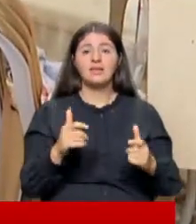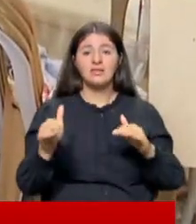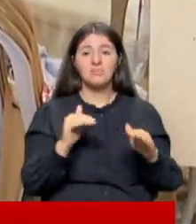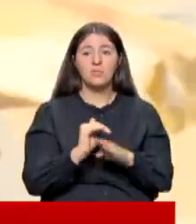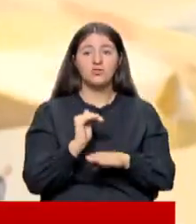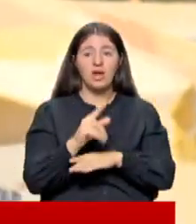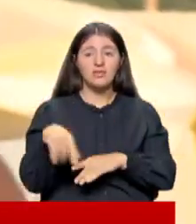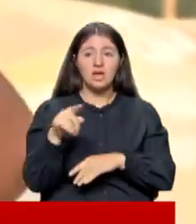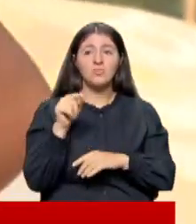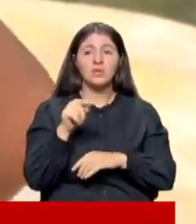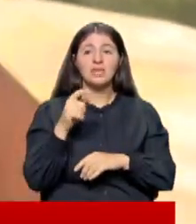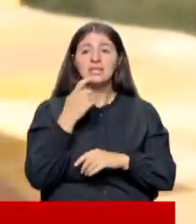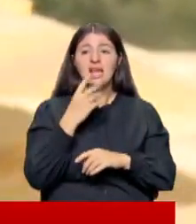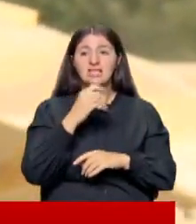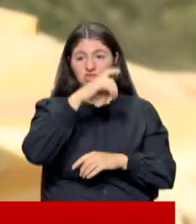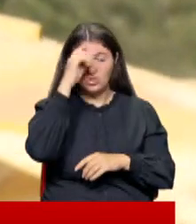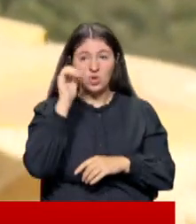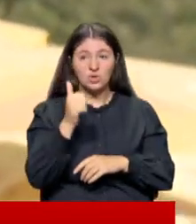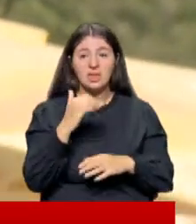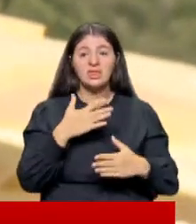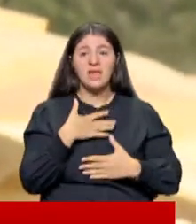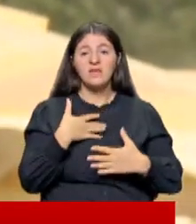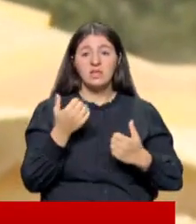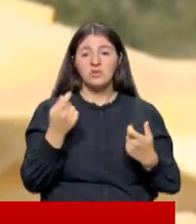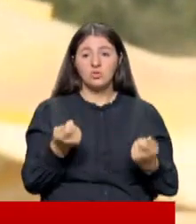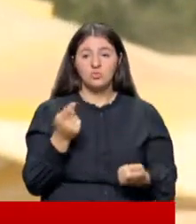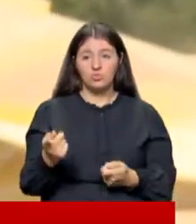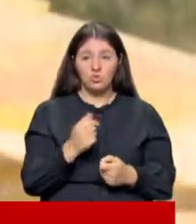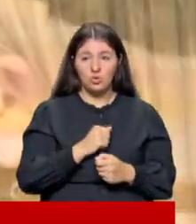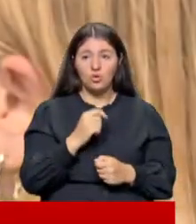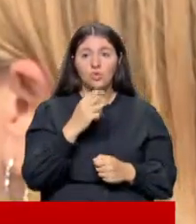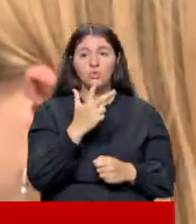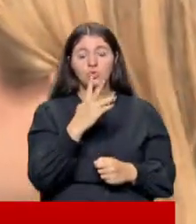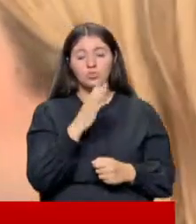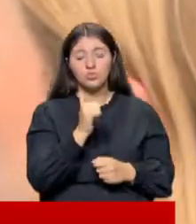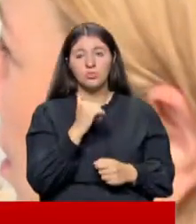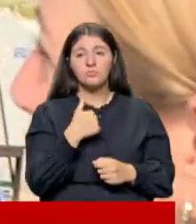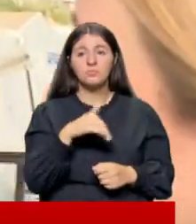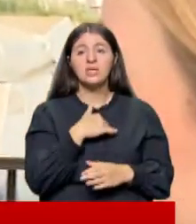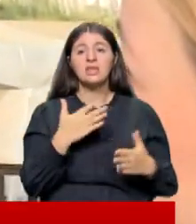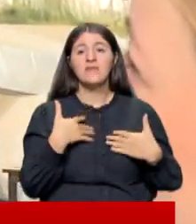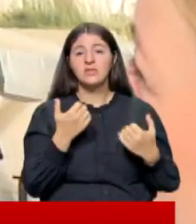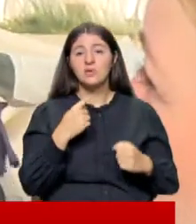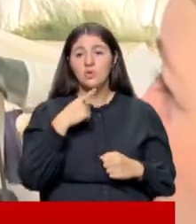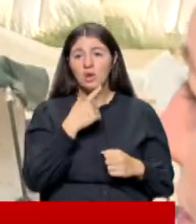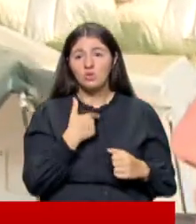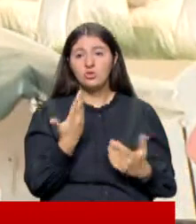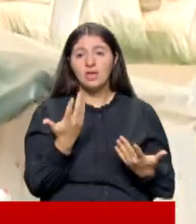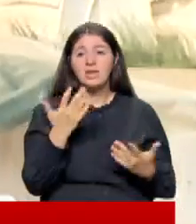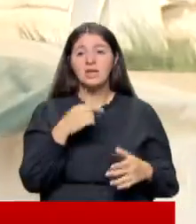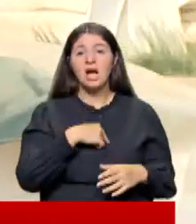depremzedeler Bu kez Yılın en sıcak günlerinde nefes almaya çalışıyor Nefes almakta zorlanıyoruz